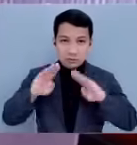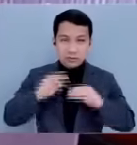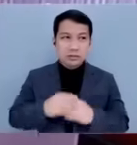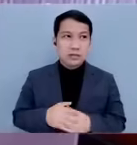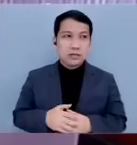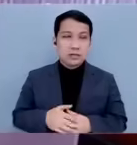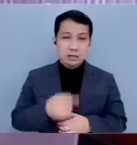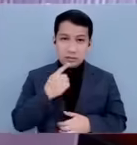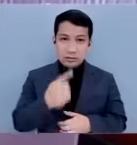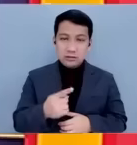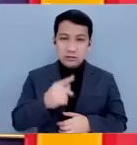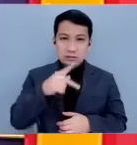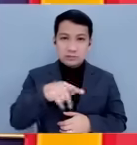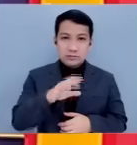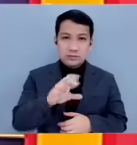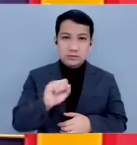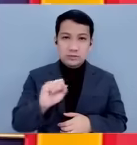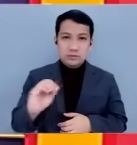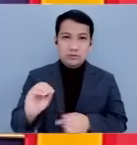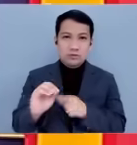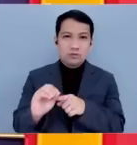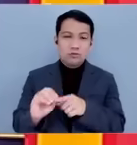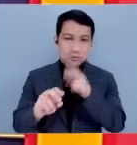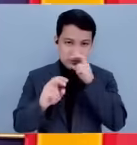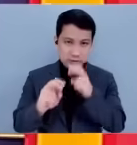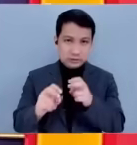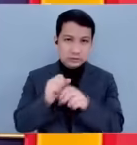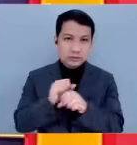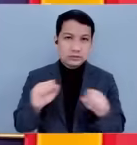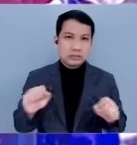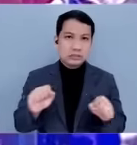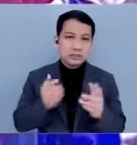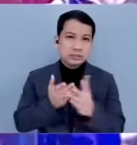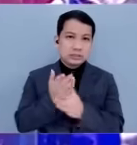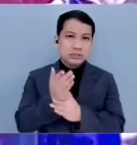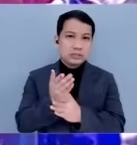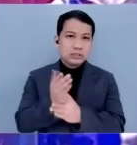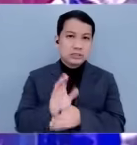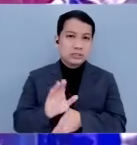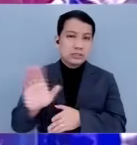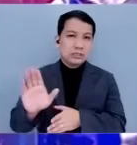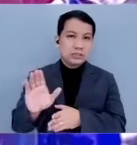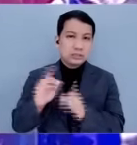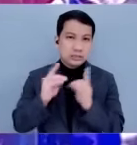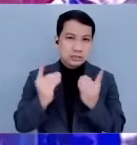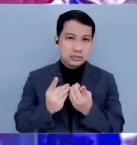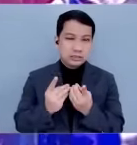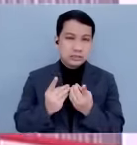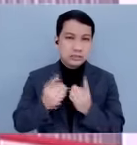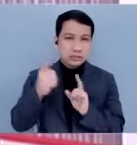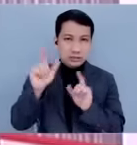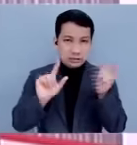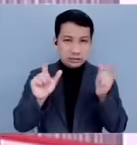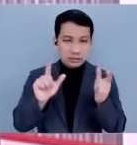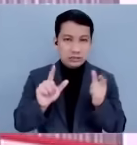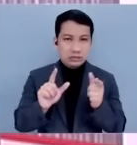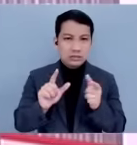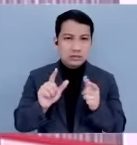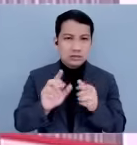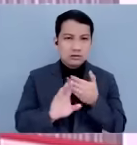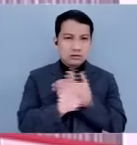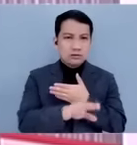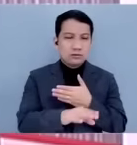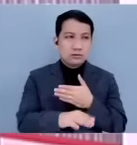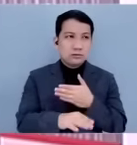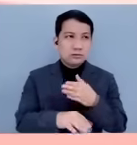pa ng PCSO, mahigpit ang seguridad at transparency ng kanilang ahensya sa mga loto draw. Dumadaan daw sa pre-draw